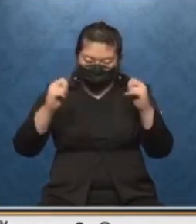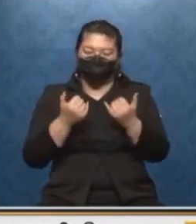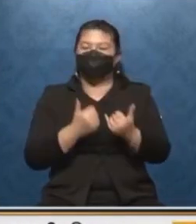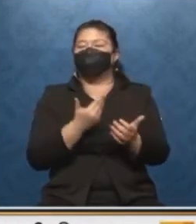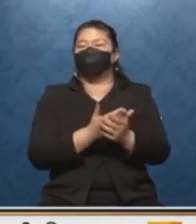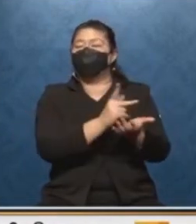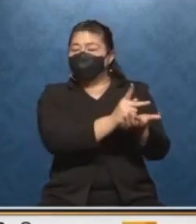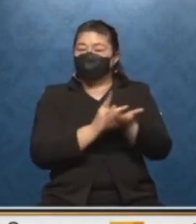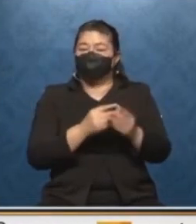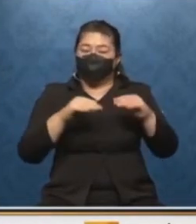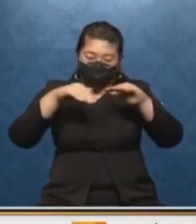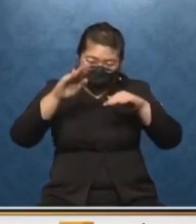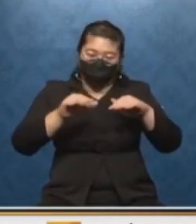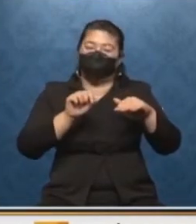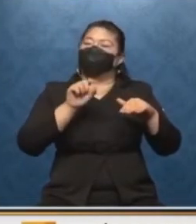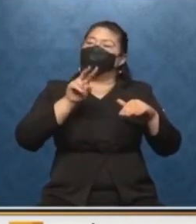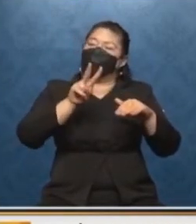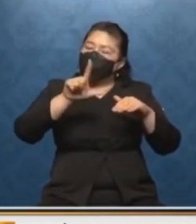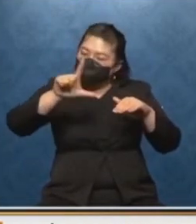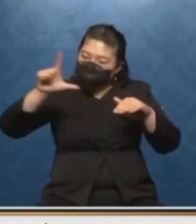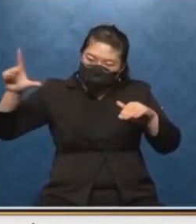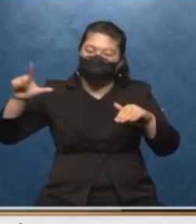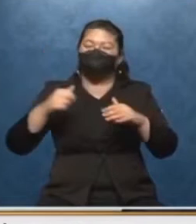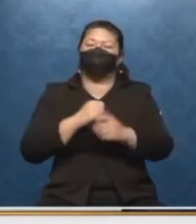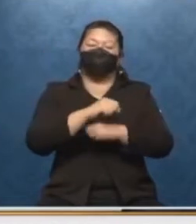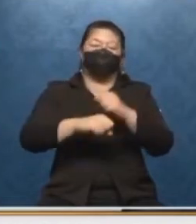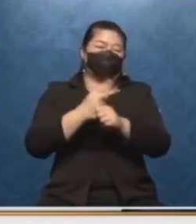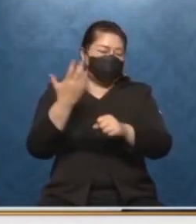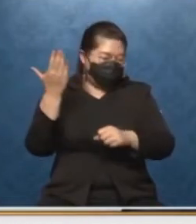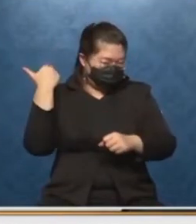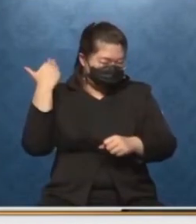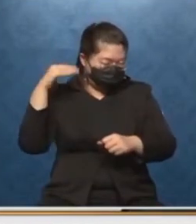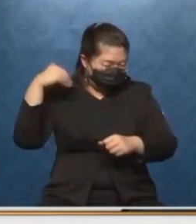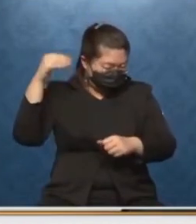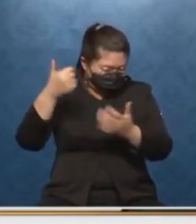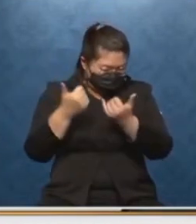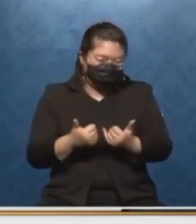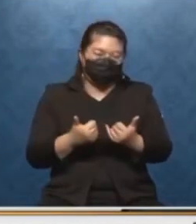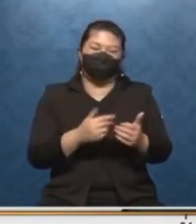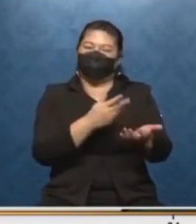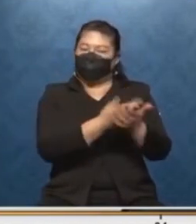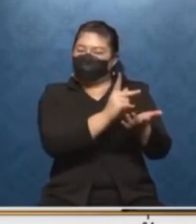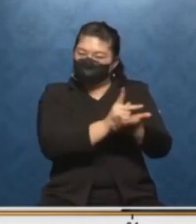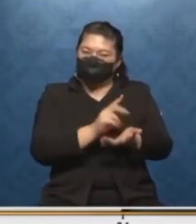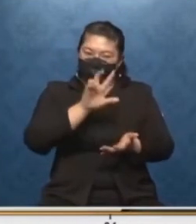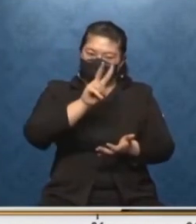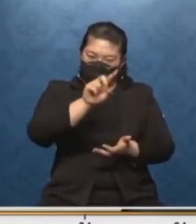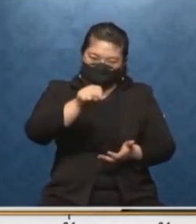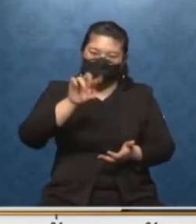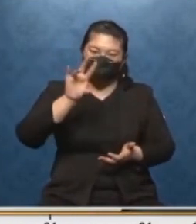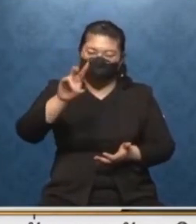ก็กู้ขาด Lun งองมั 2.2 ลานล้านช่วง 2 ปที่ผ่านมาไม้ตพดถึงกู้ขาด Lun อ 2,7 ลานล้าน